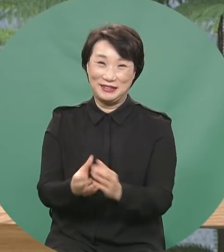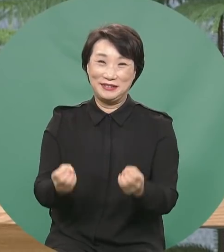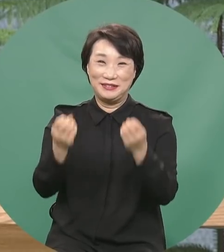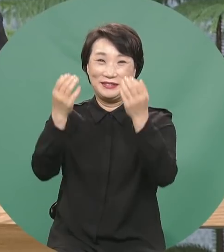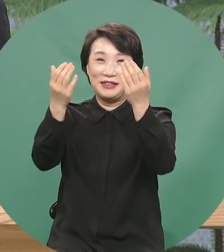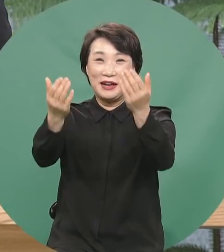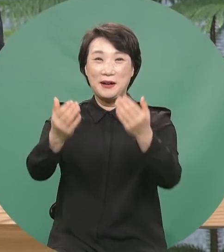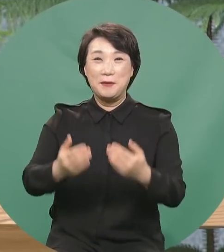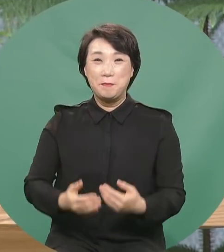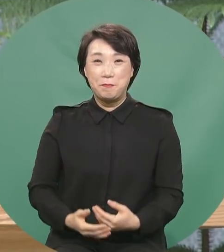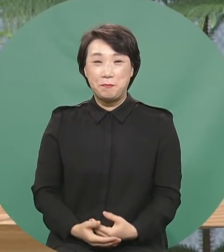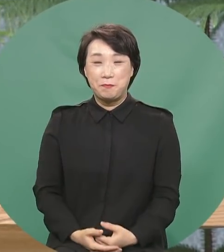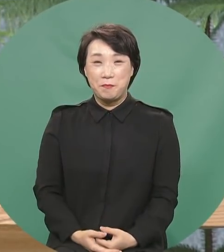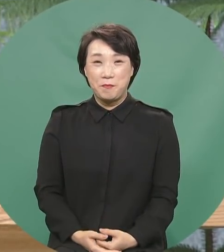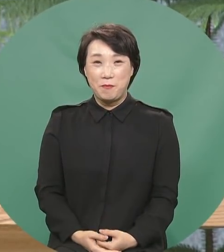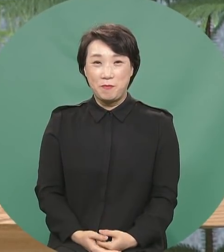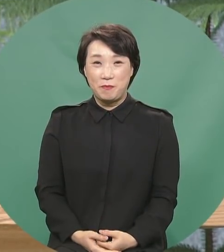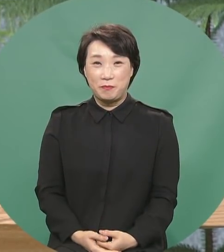할렐루야.